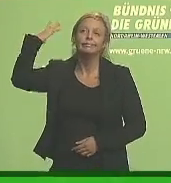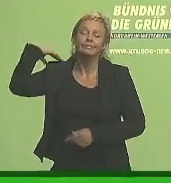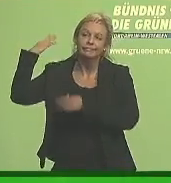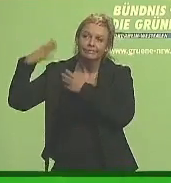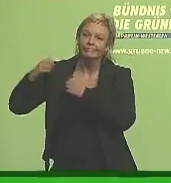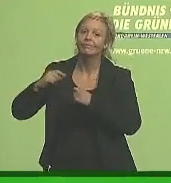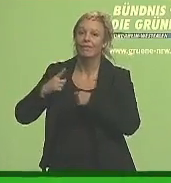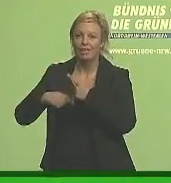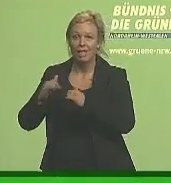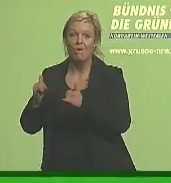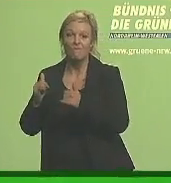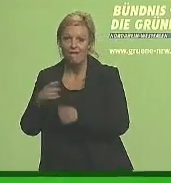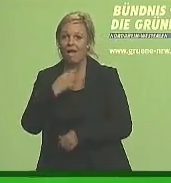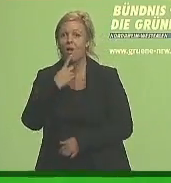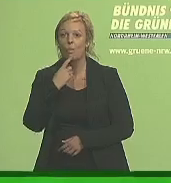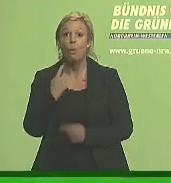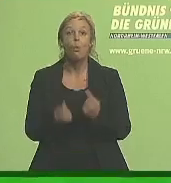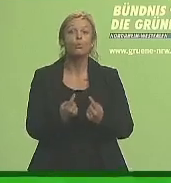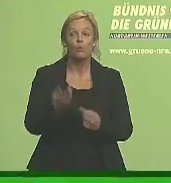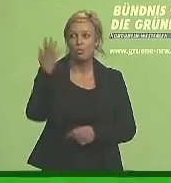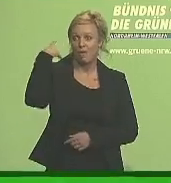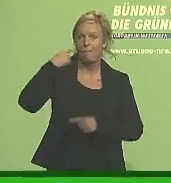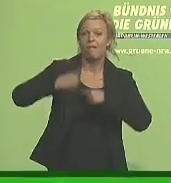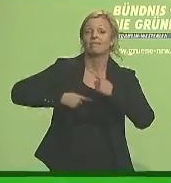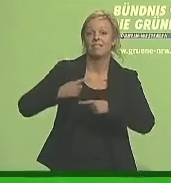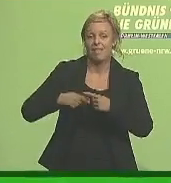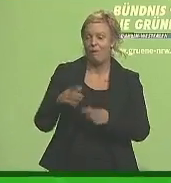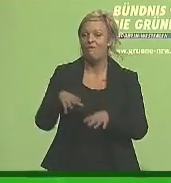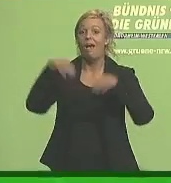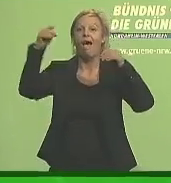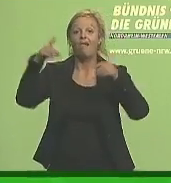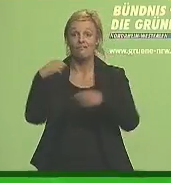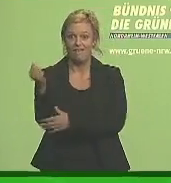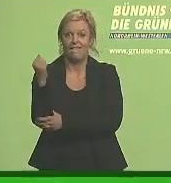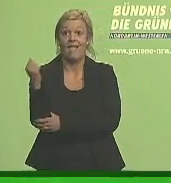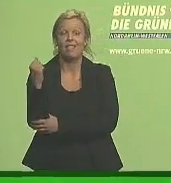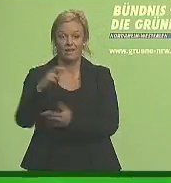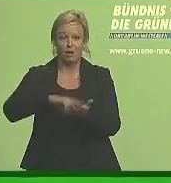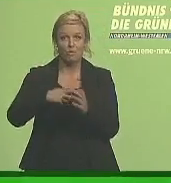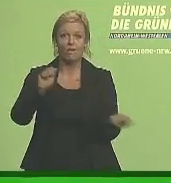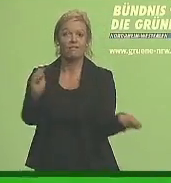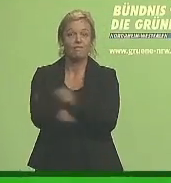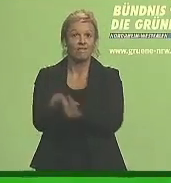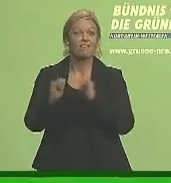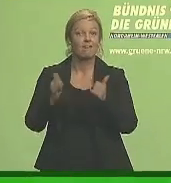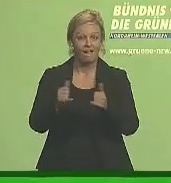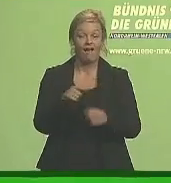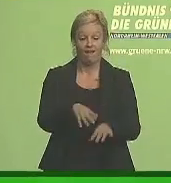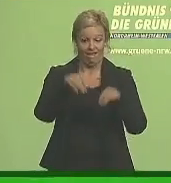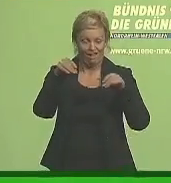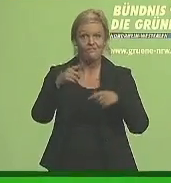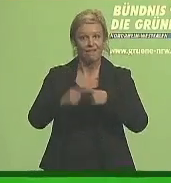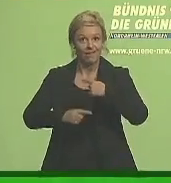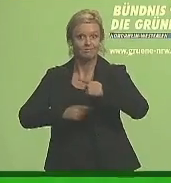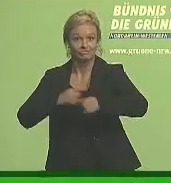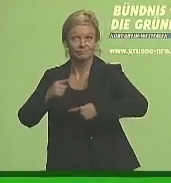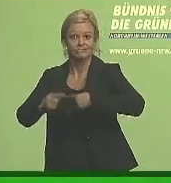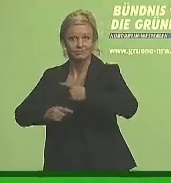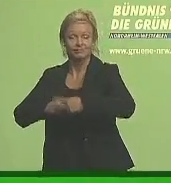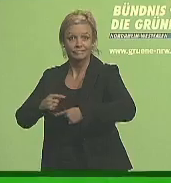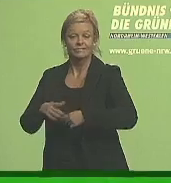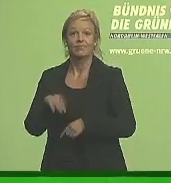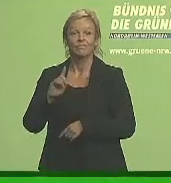von Rot-Grün damals angestoßen worden ist, wo die energiepolitische Wende angestoßen worden ist, die dann mehr schlecht als recht von der Großen